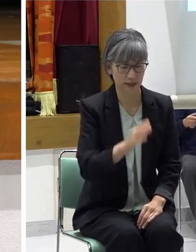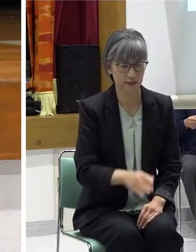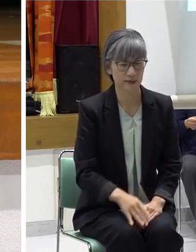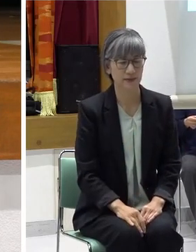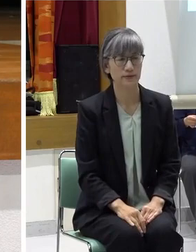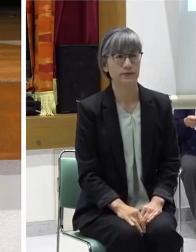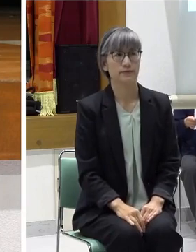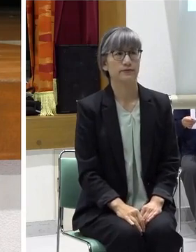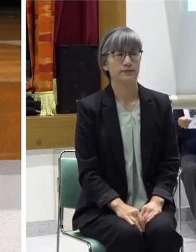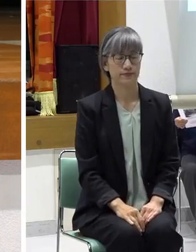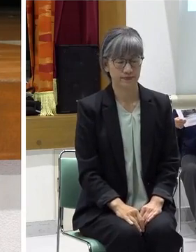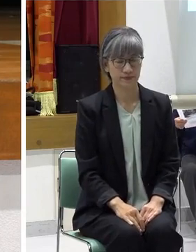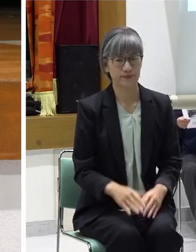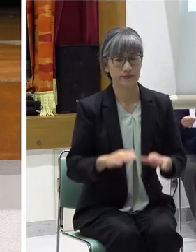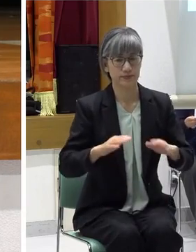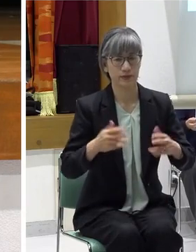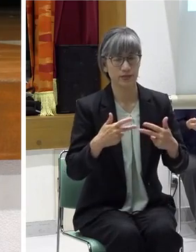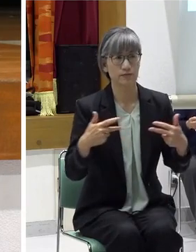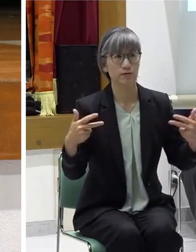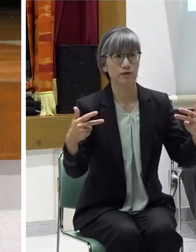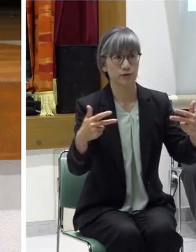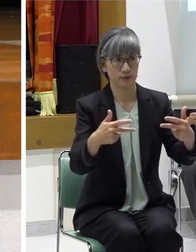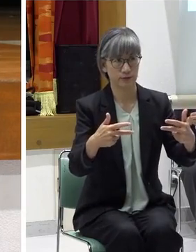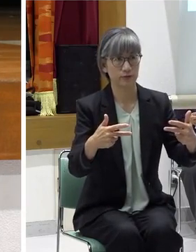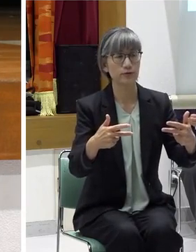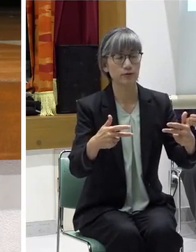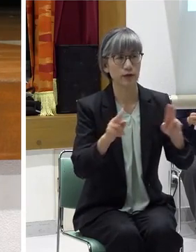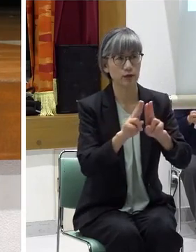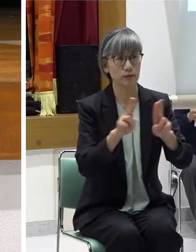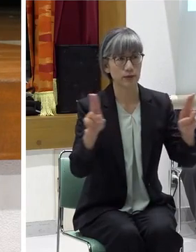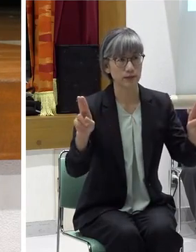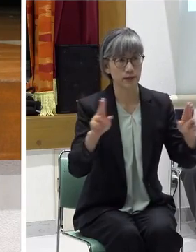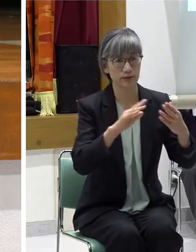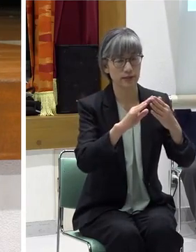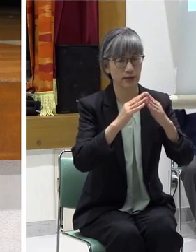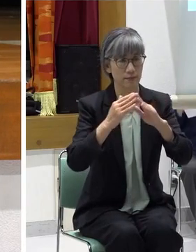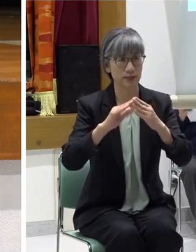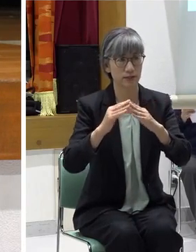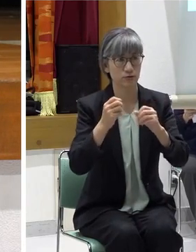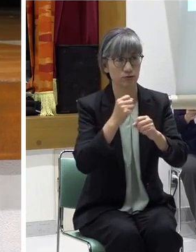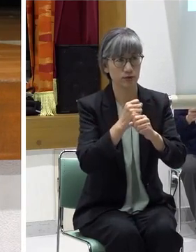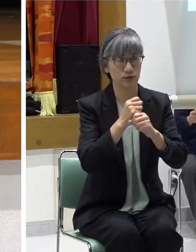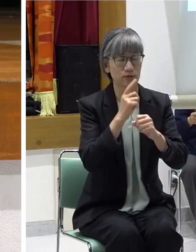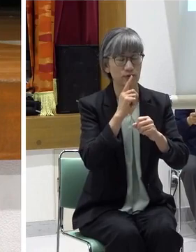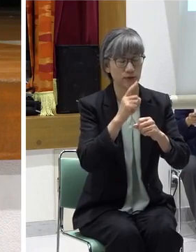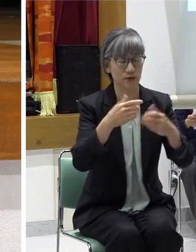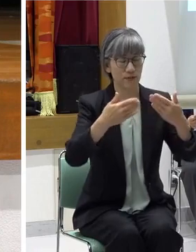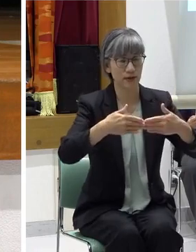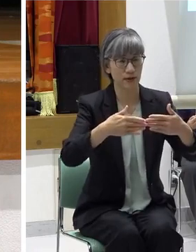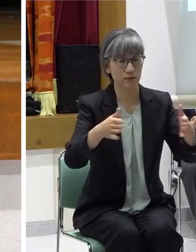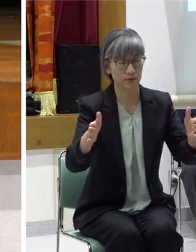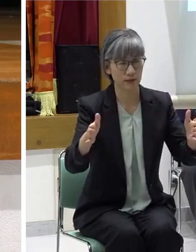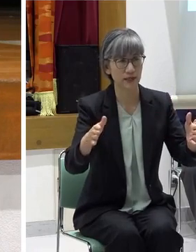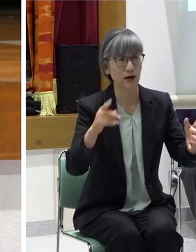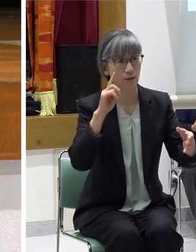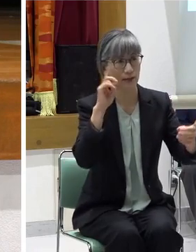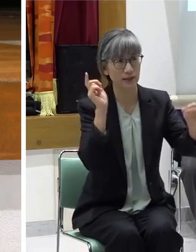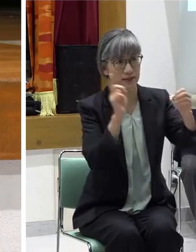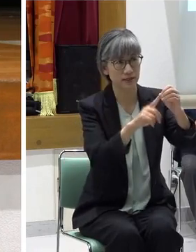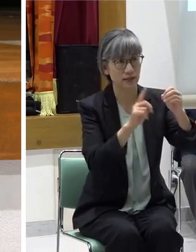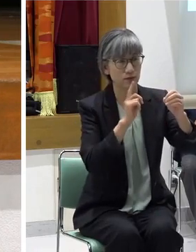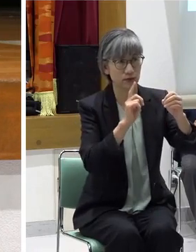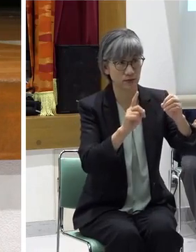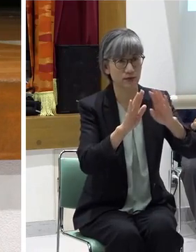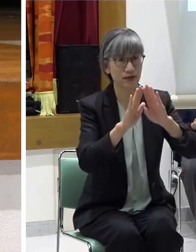本日のシンポジウムは、ユニバーサルデザインのまちづくり、バリアフリー化を目指してというテーマで開催